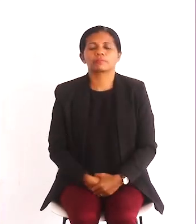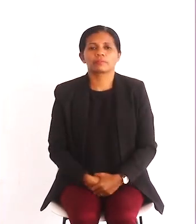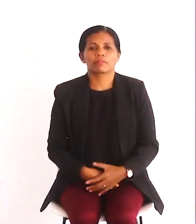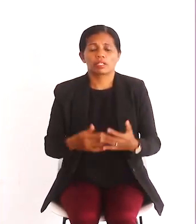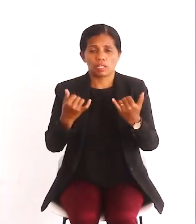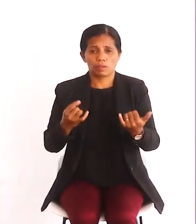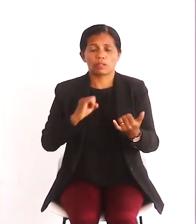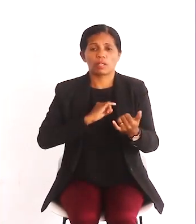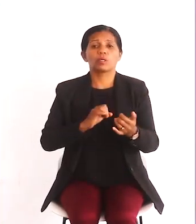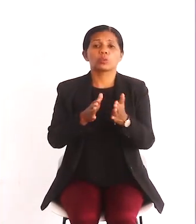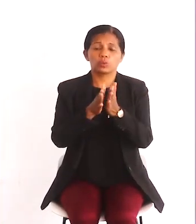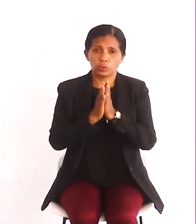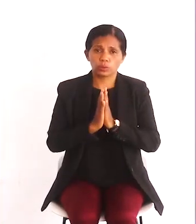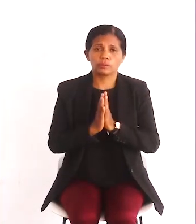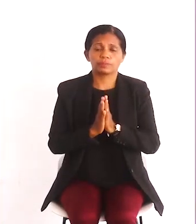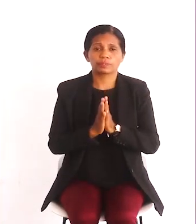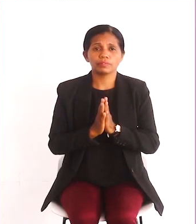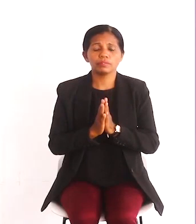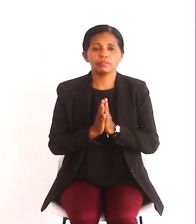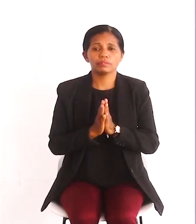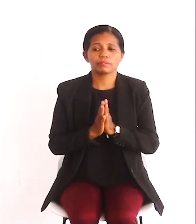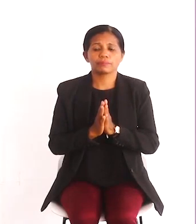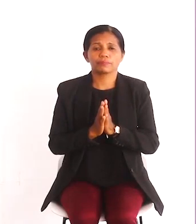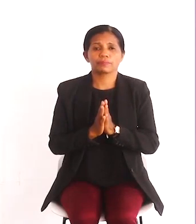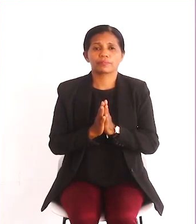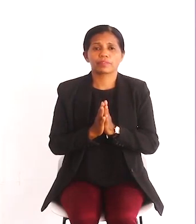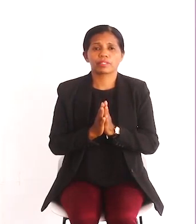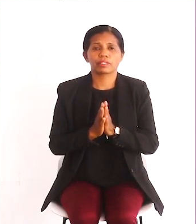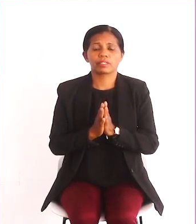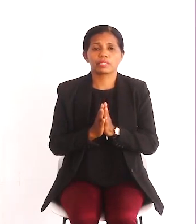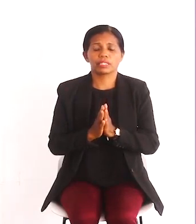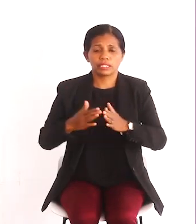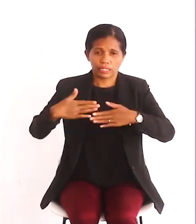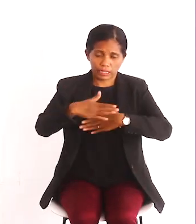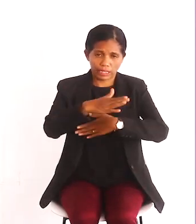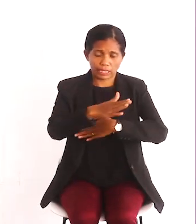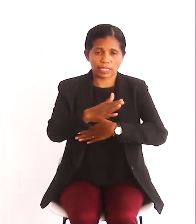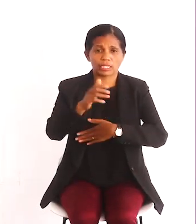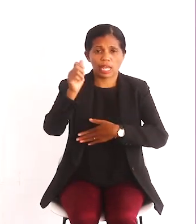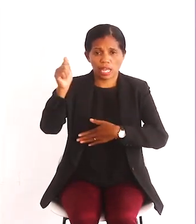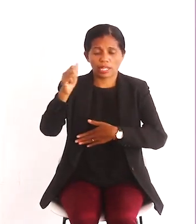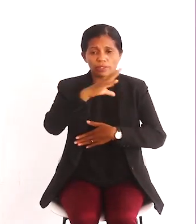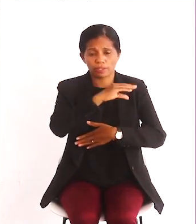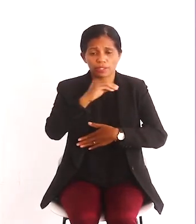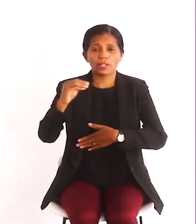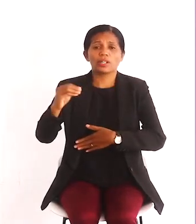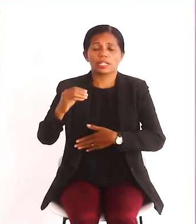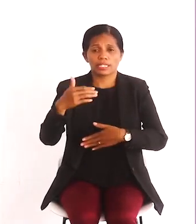Agora hau atu husu. Distansia entre ikan iha figura A no ikan iha figura B mak hira?